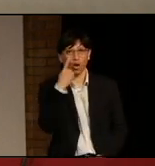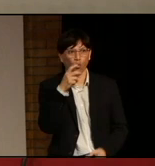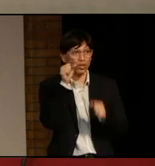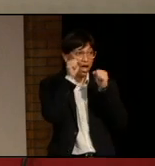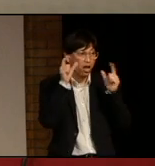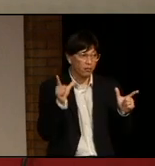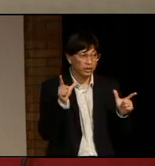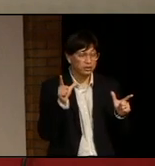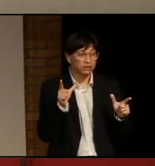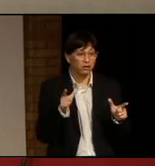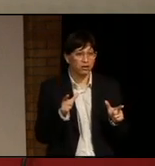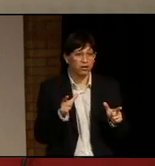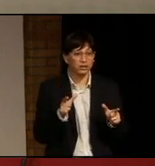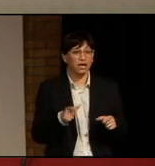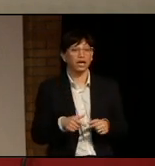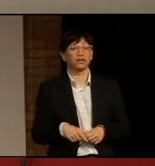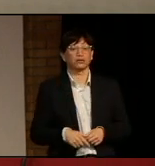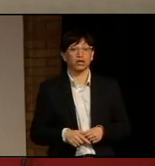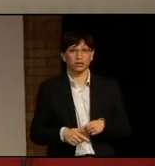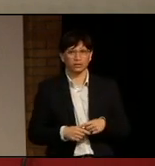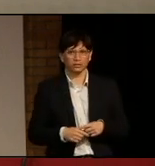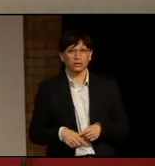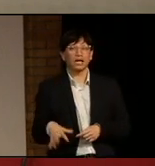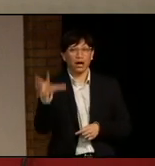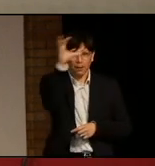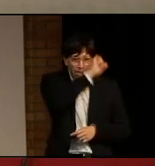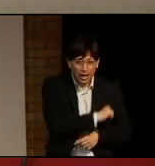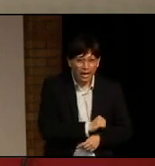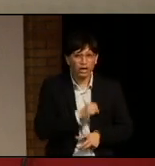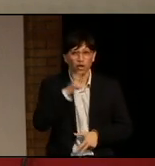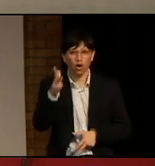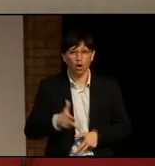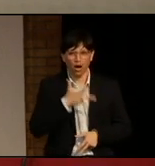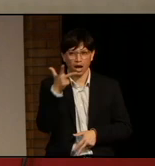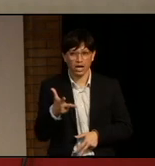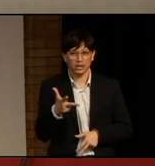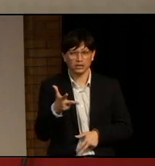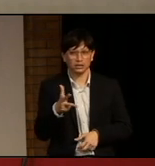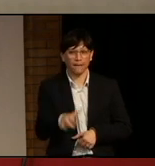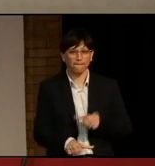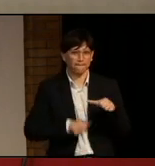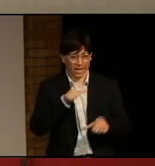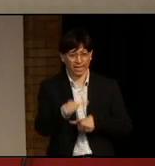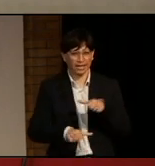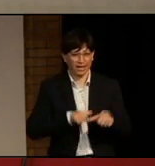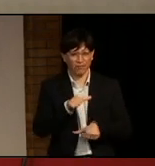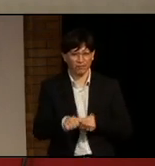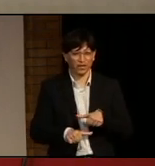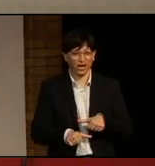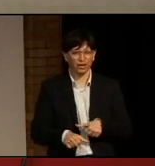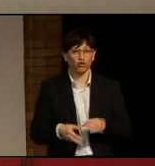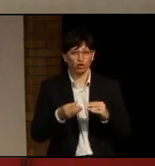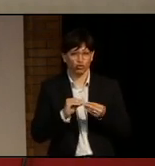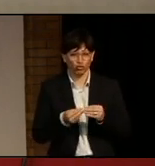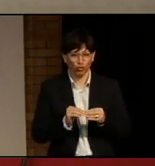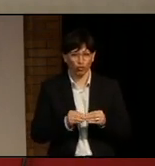di questo stile di vita così diverso è l'aver appreso il linguaggio dei segni Ma è cambiato il loro modo di relazionarsi è